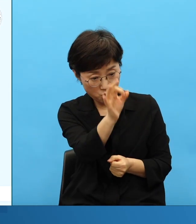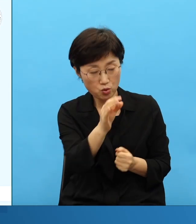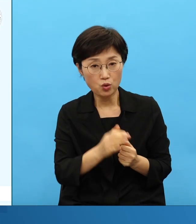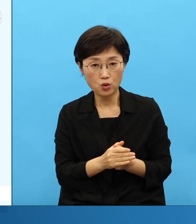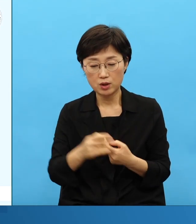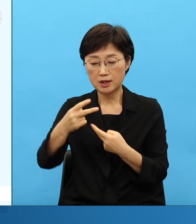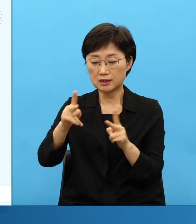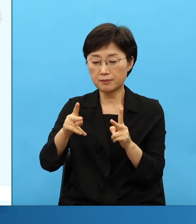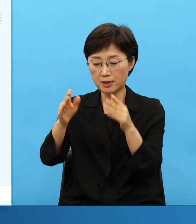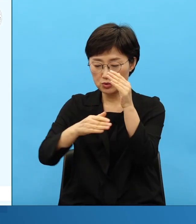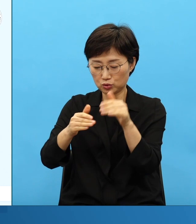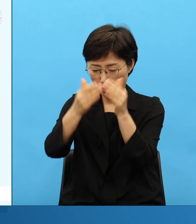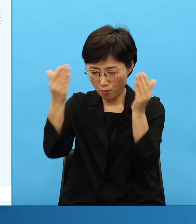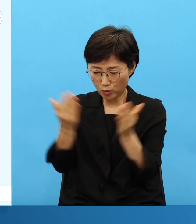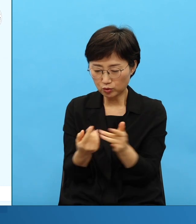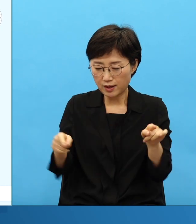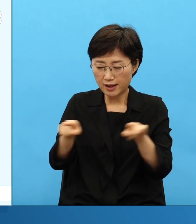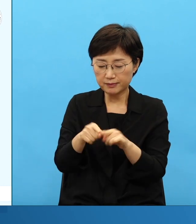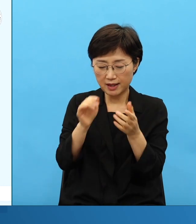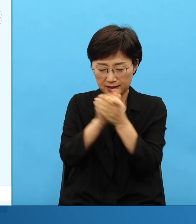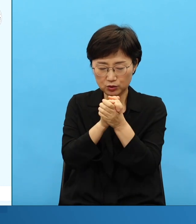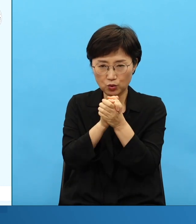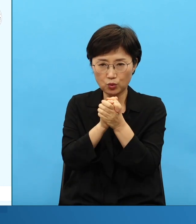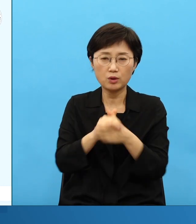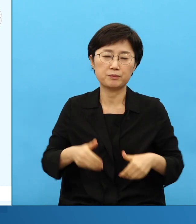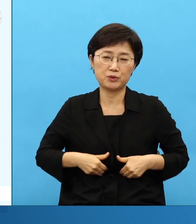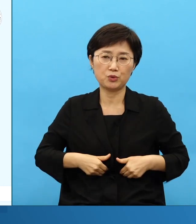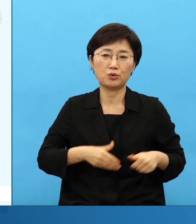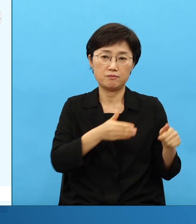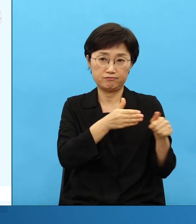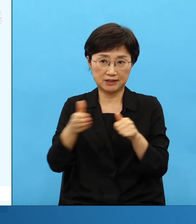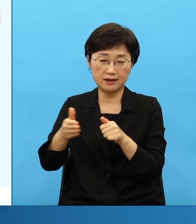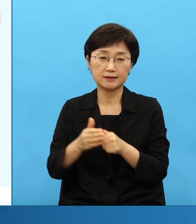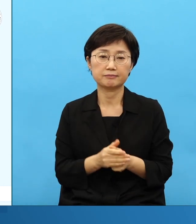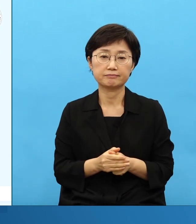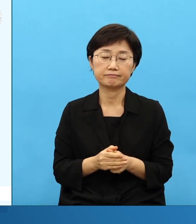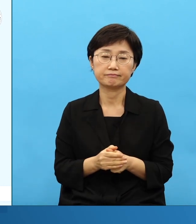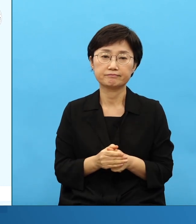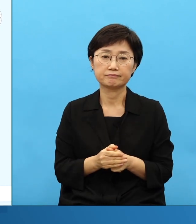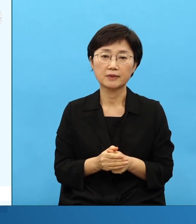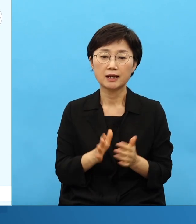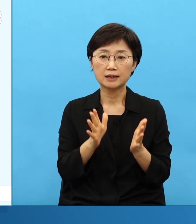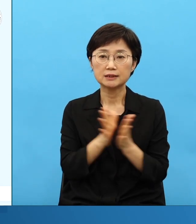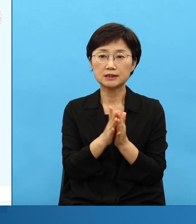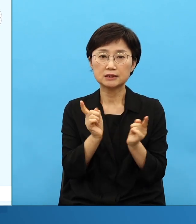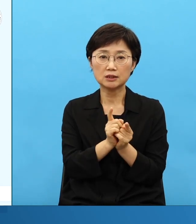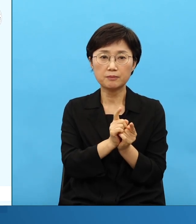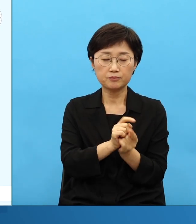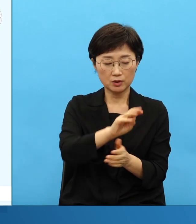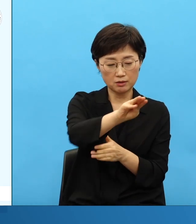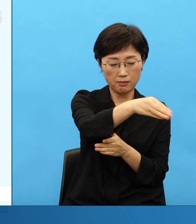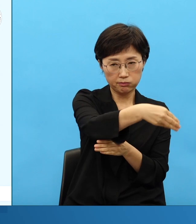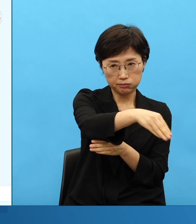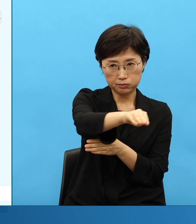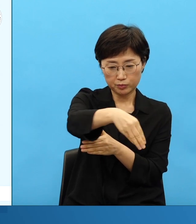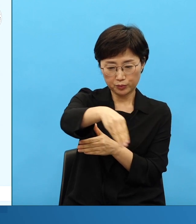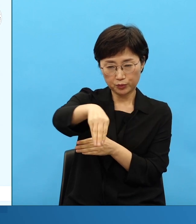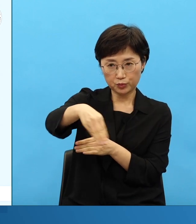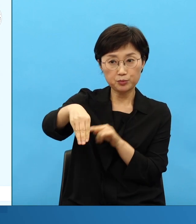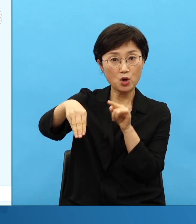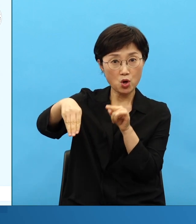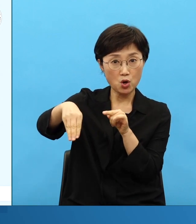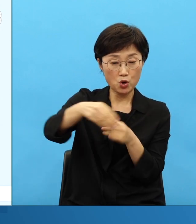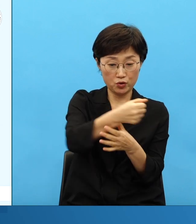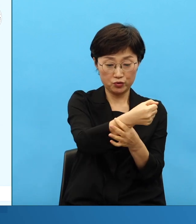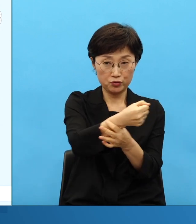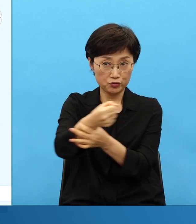다락방 온 가족이 함께 기도할 방향을 전했습니다. 류광수 목사가 직접 쓴 제123 RUTC 응답 25